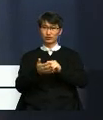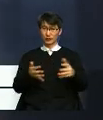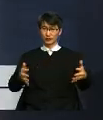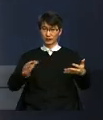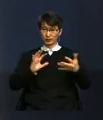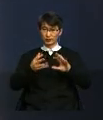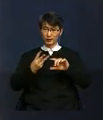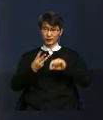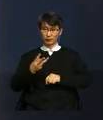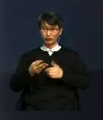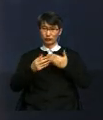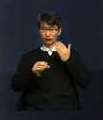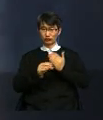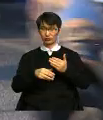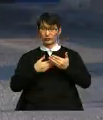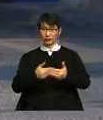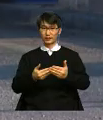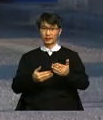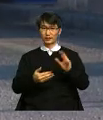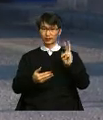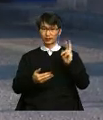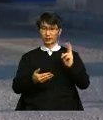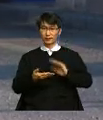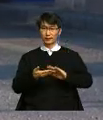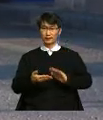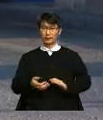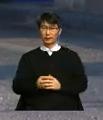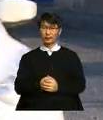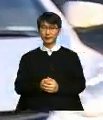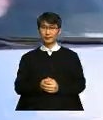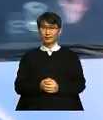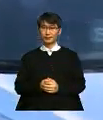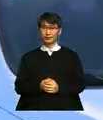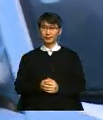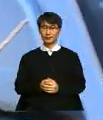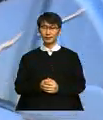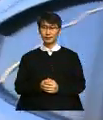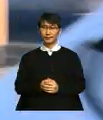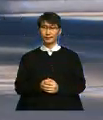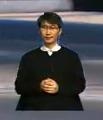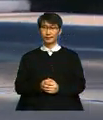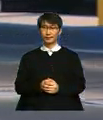3월 중 진행될 전망입니다. 딜라이브 서울경기 케이블TV 전진합니다.